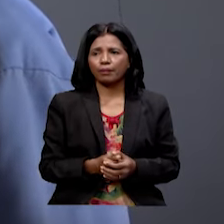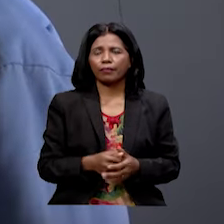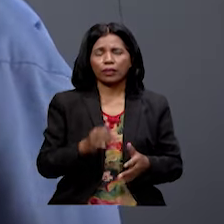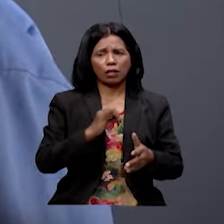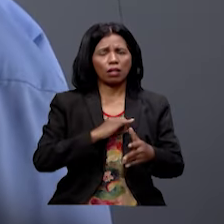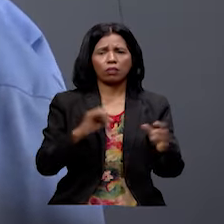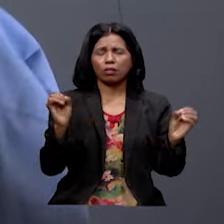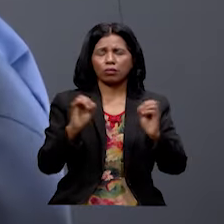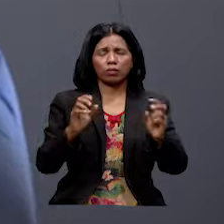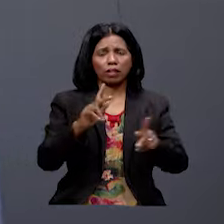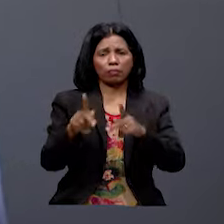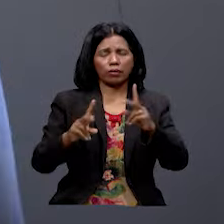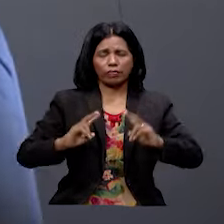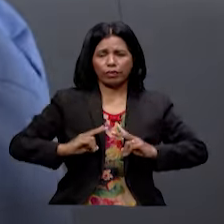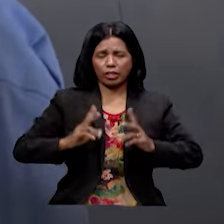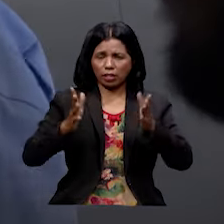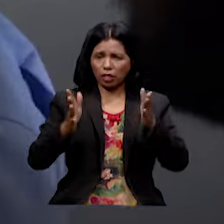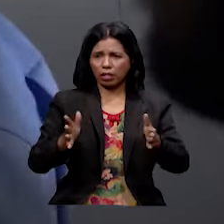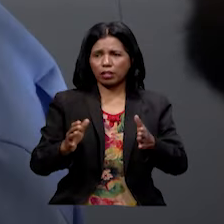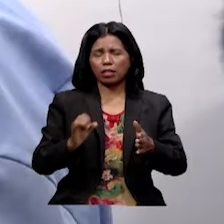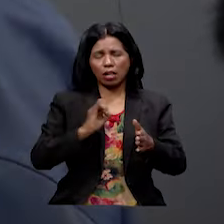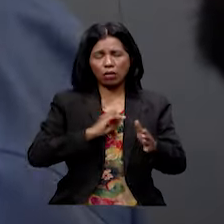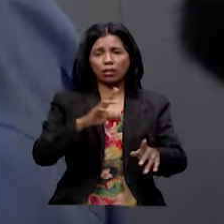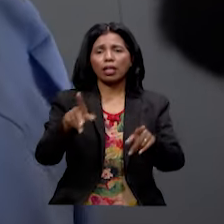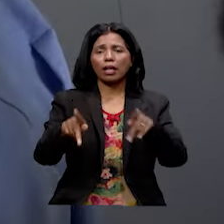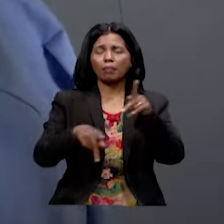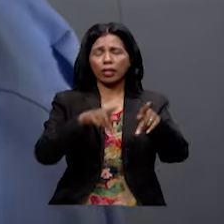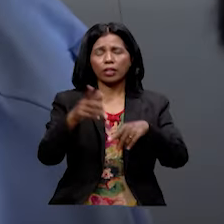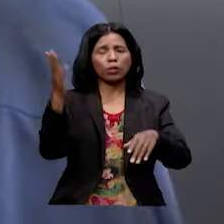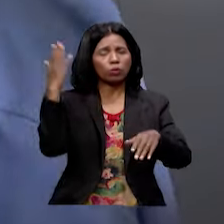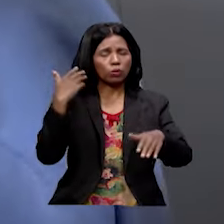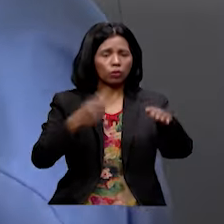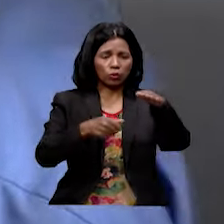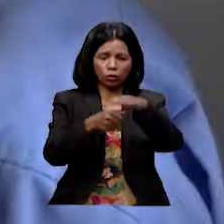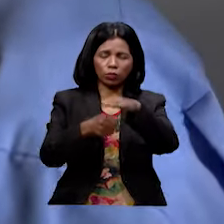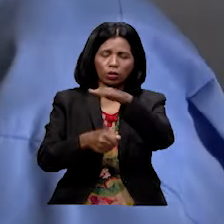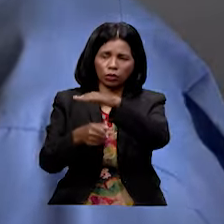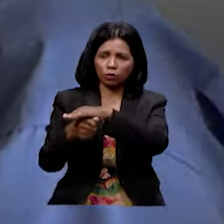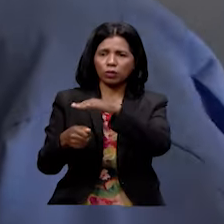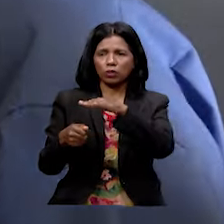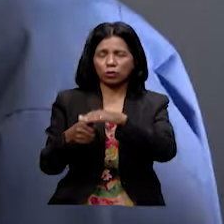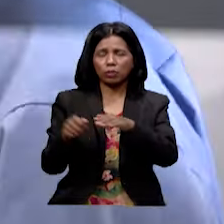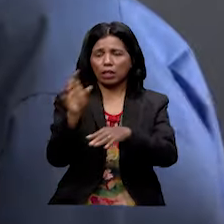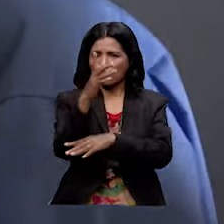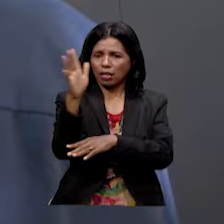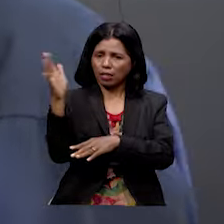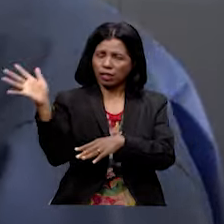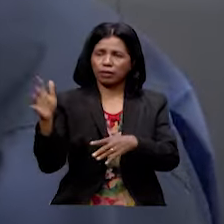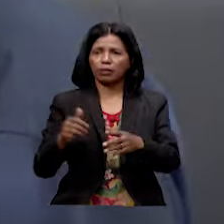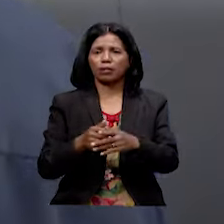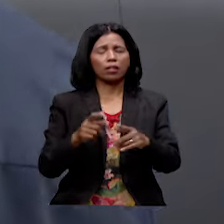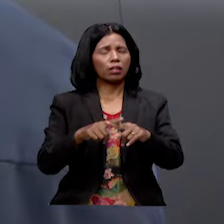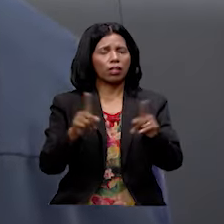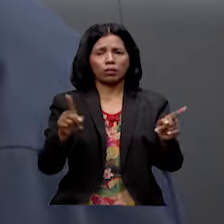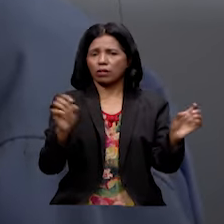veteranos. Aku tak kira dia rida subra anda dia alaran ba laos